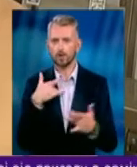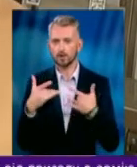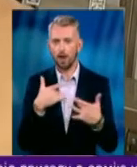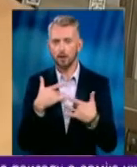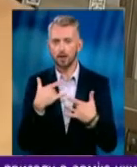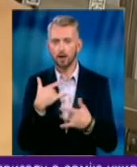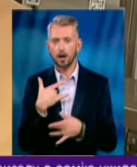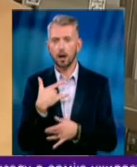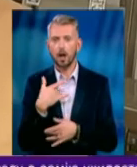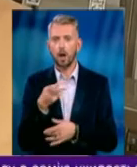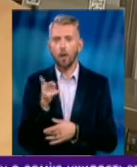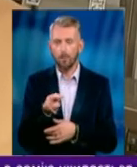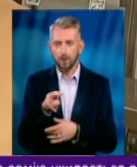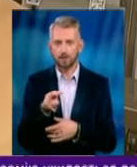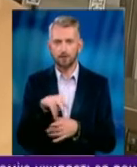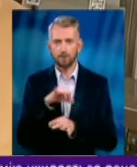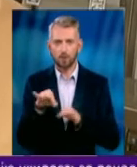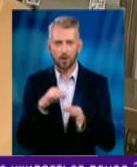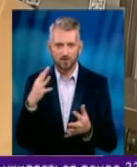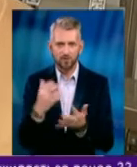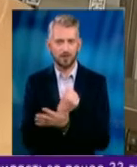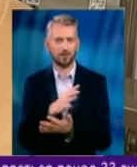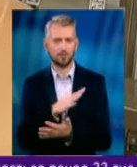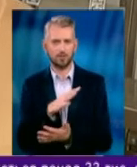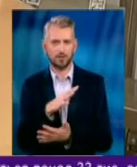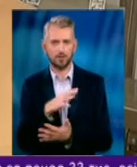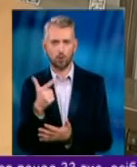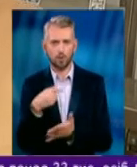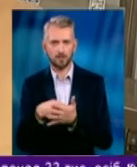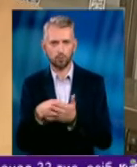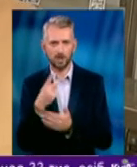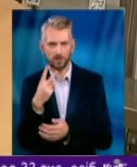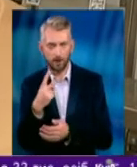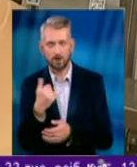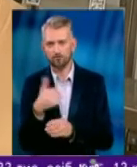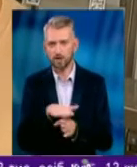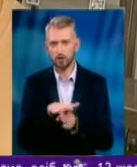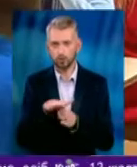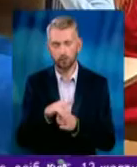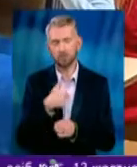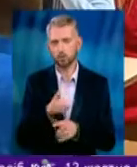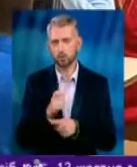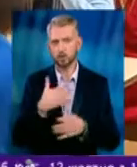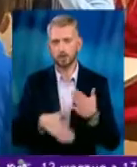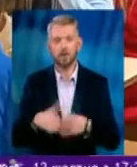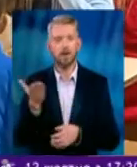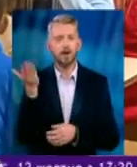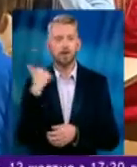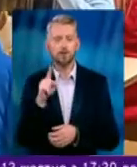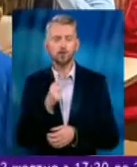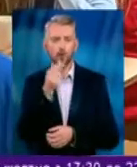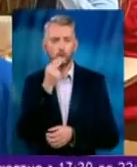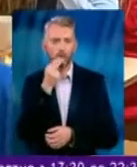Обидва проєкти пройшли в ГБ-2, виграли і вже реалізовані. Чому ми дуже раді. Раніше, аби